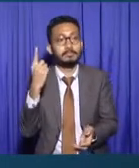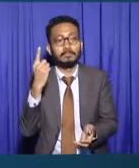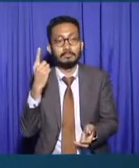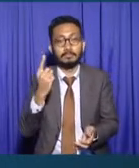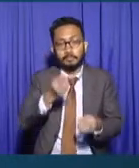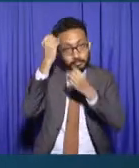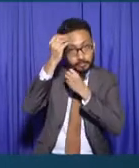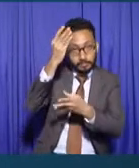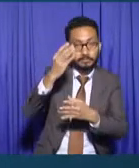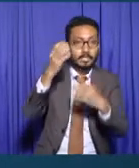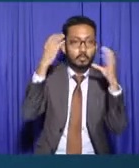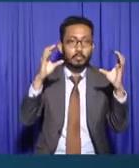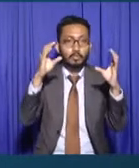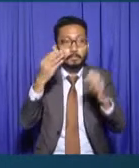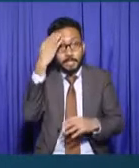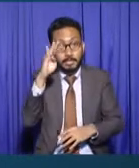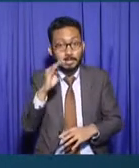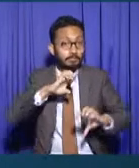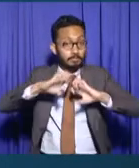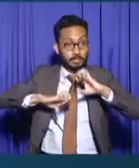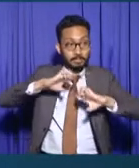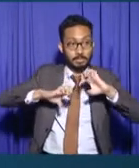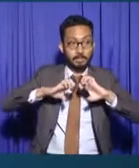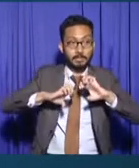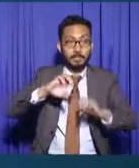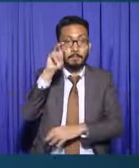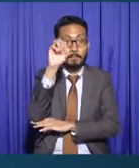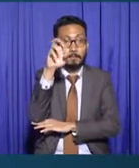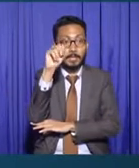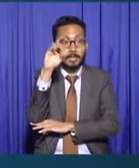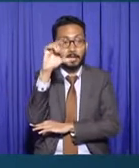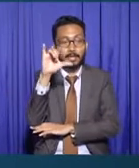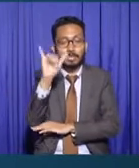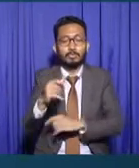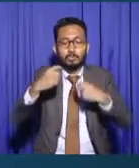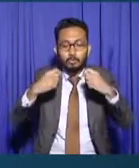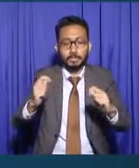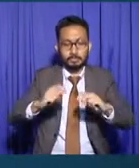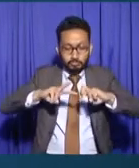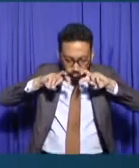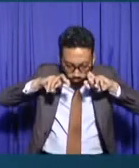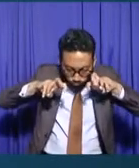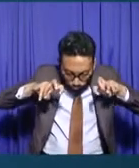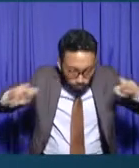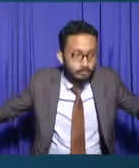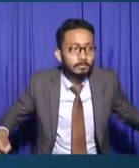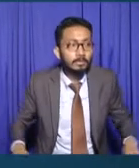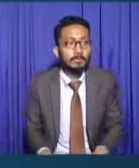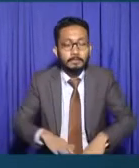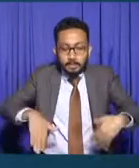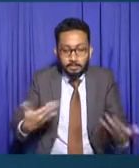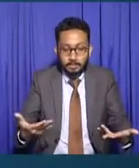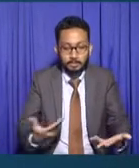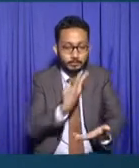Cikgu bagi eksperimen Mendel yang coba mengkaji Bagaimana